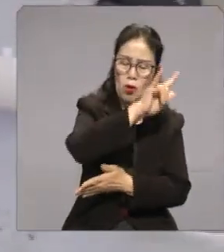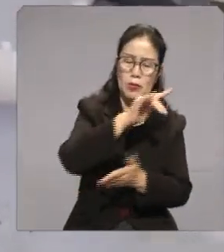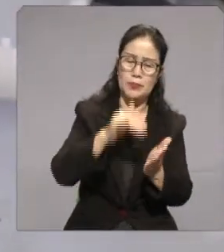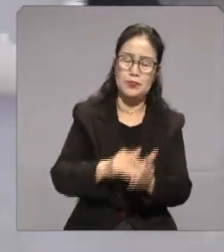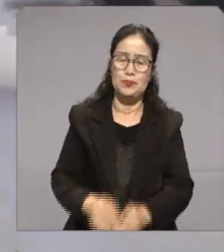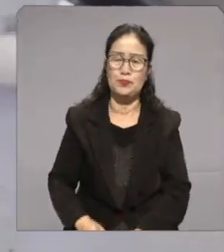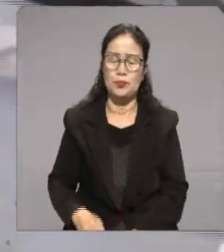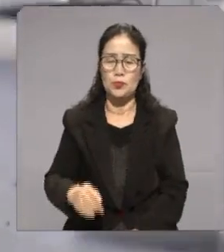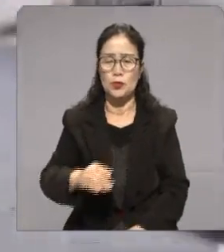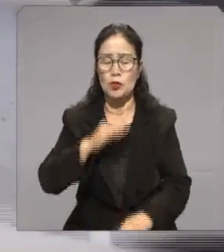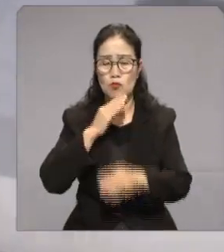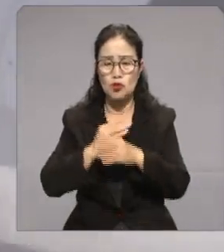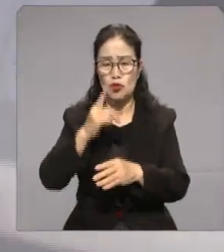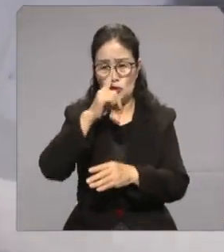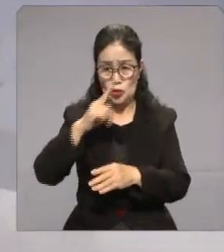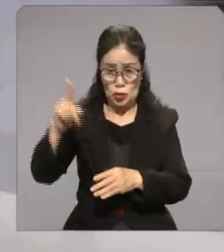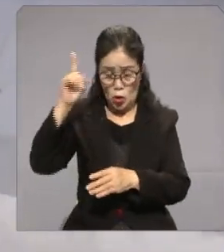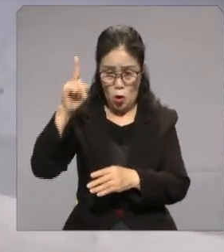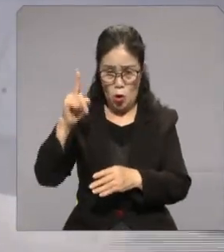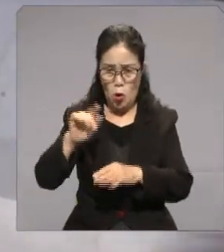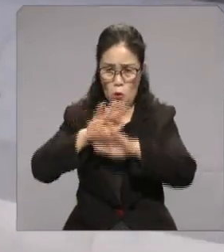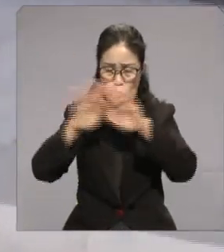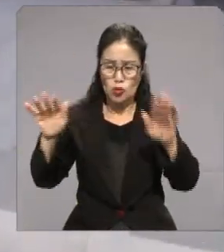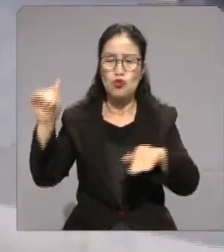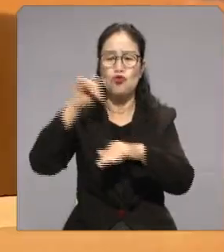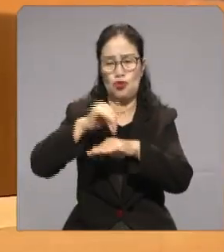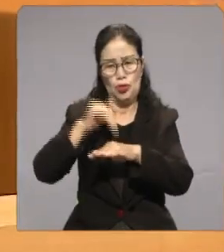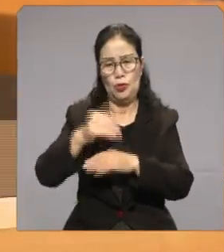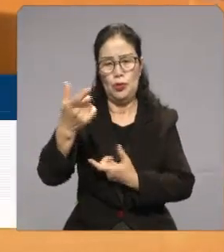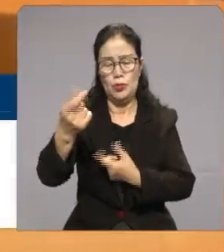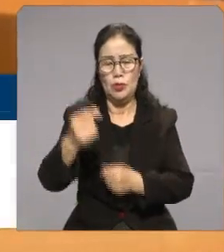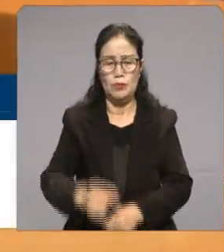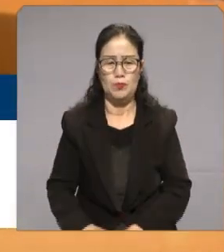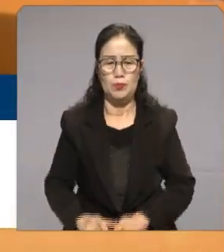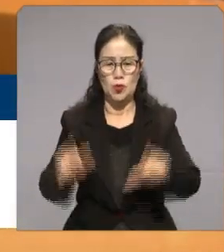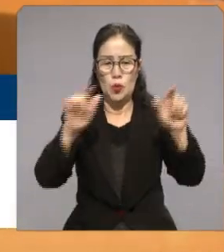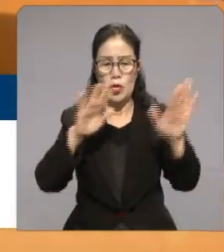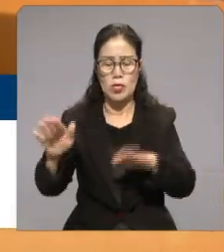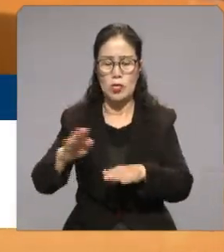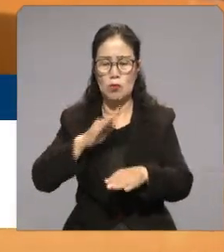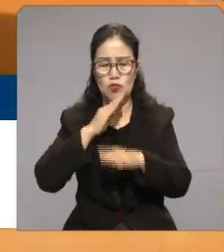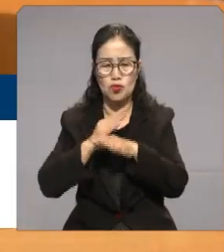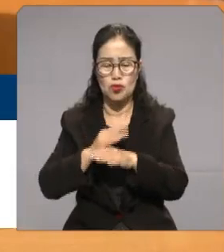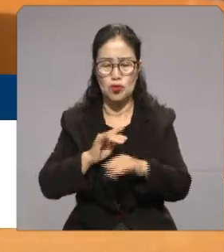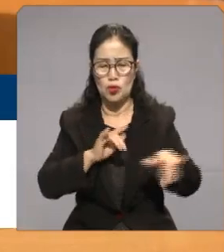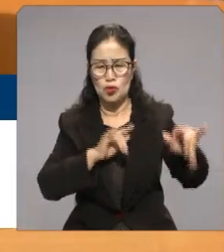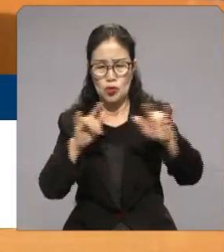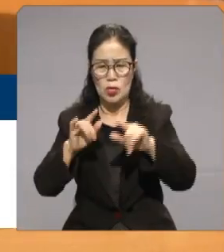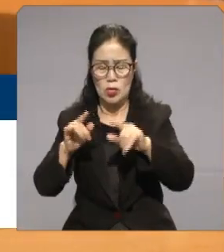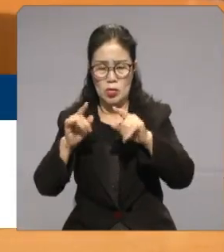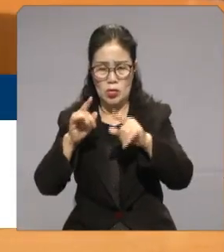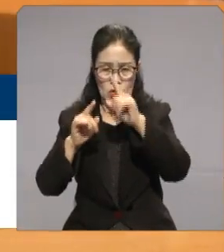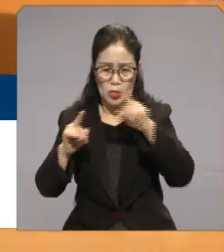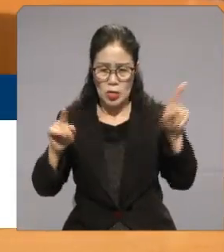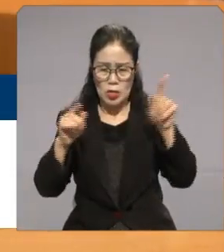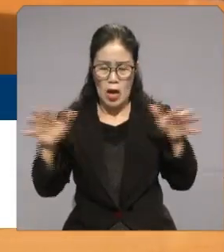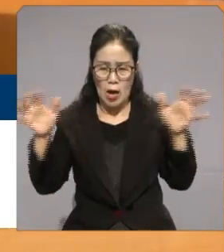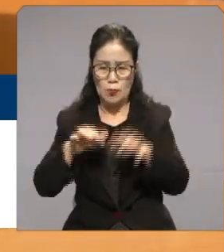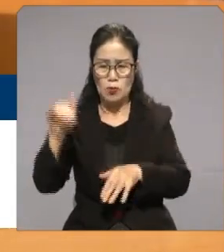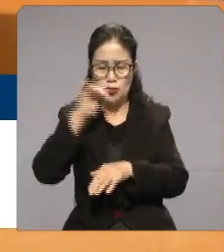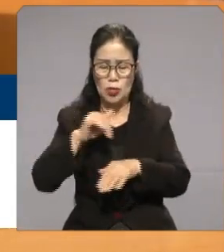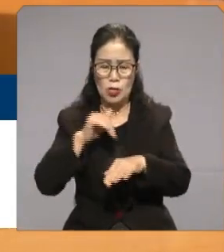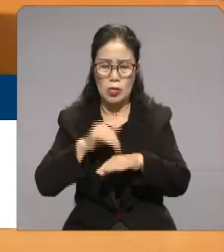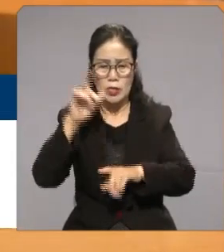북러 공중훈련 못지않았습니다. 동해상에서 북의 전투기가 러시아를 향해서 합동훈련하는